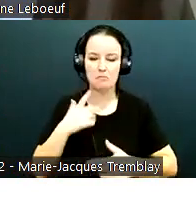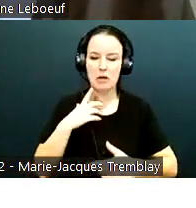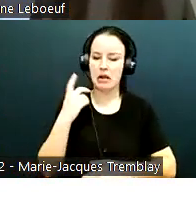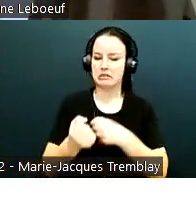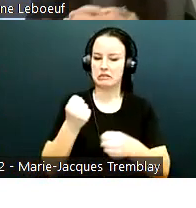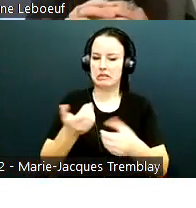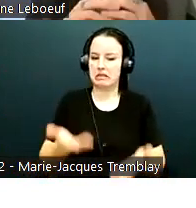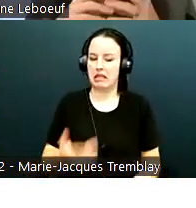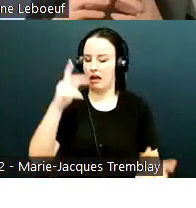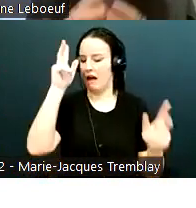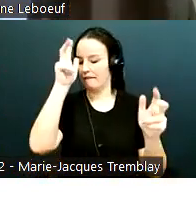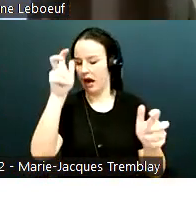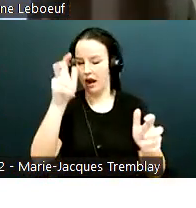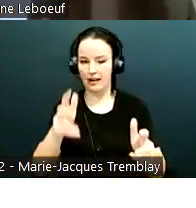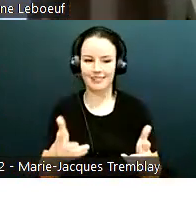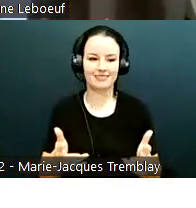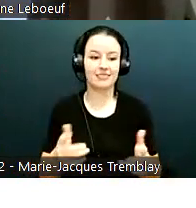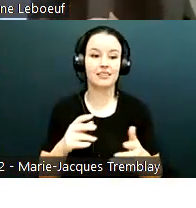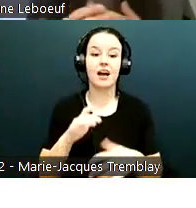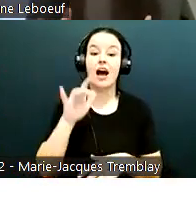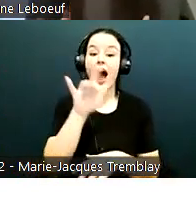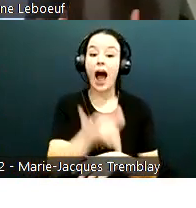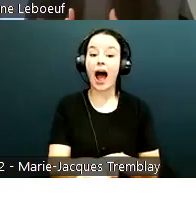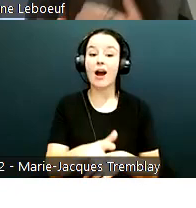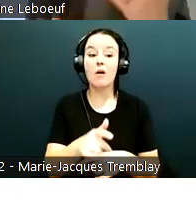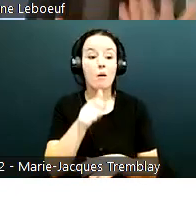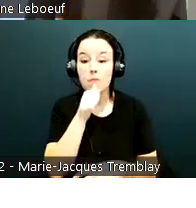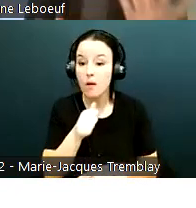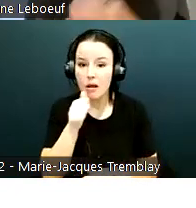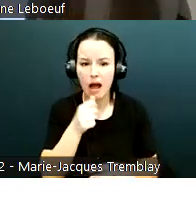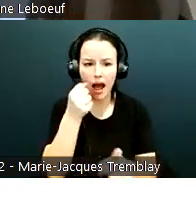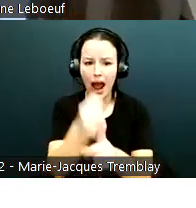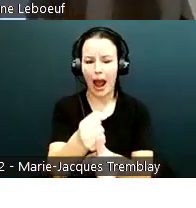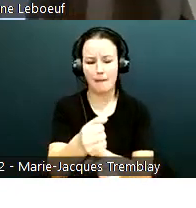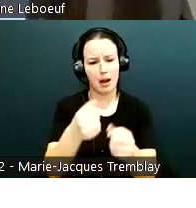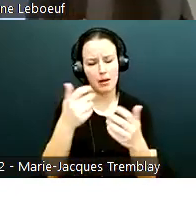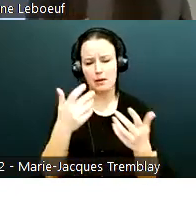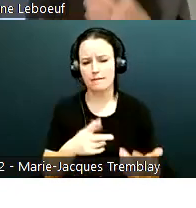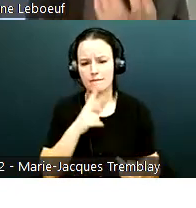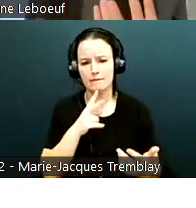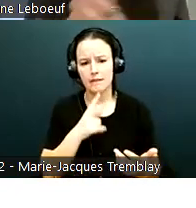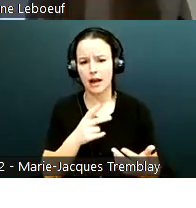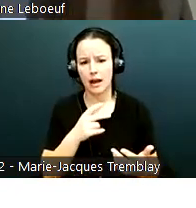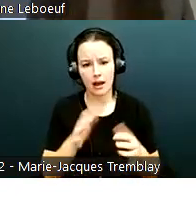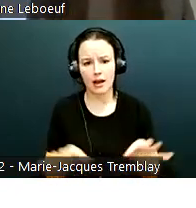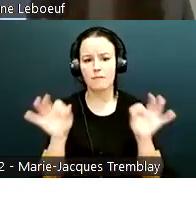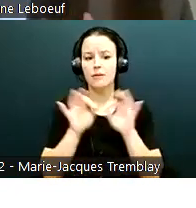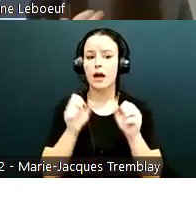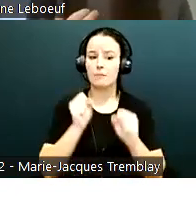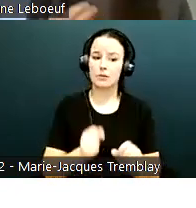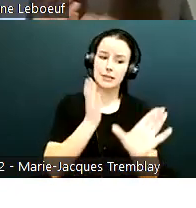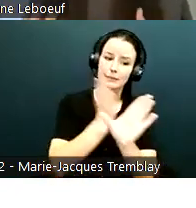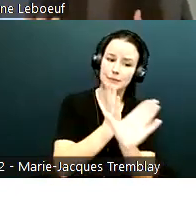l'enfer. Donc, les effets de l'intolérance ne sont pas banals. Ils peuvent être, entre autres, de nature psychologique et sociale, comme on le voit